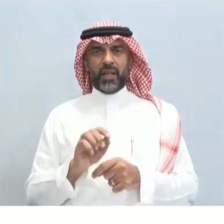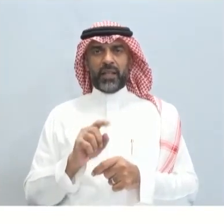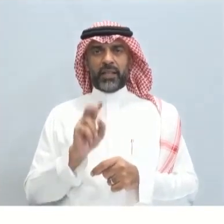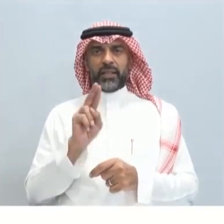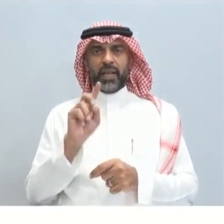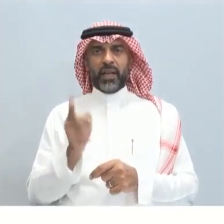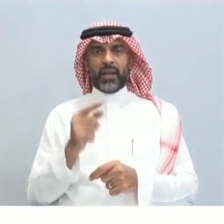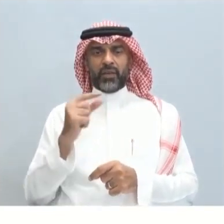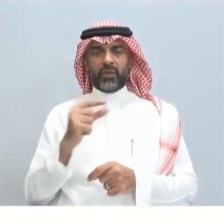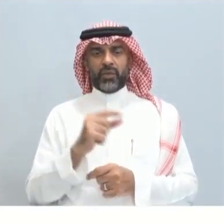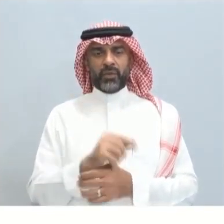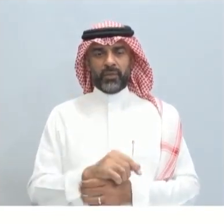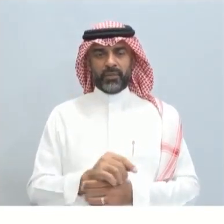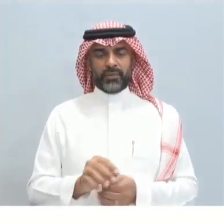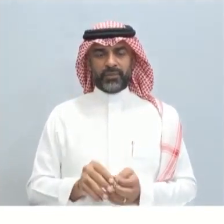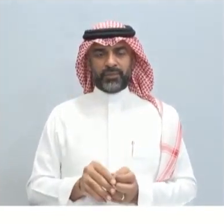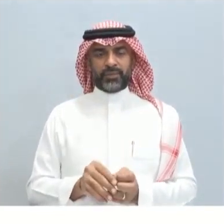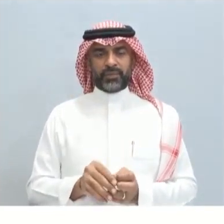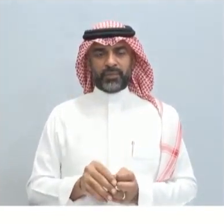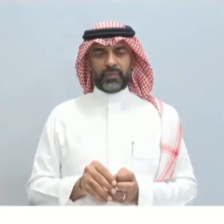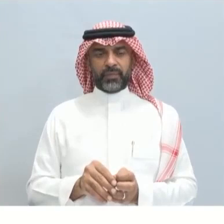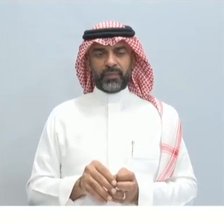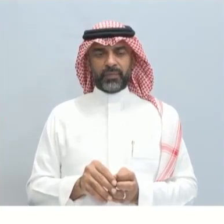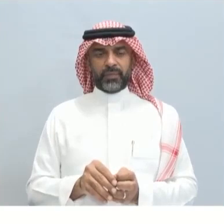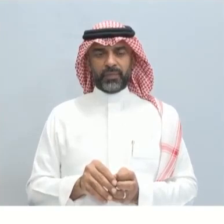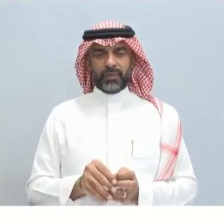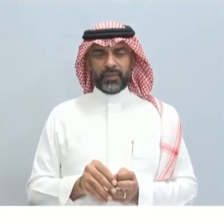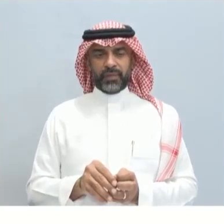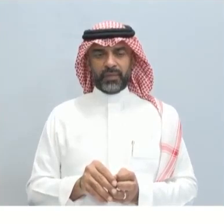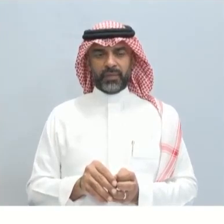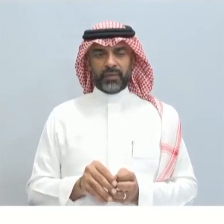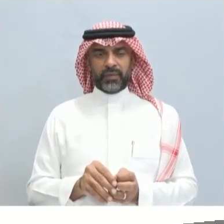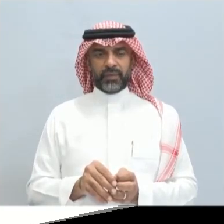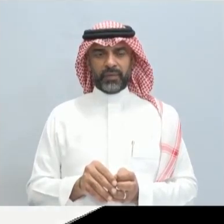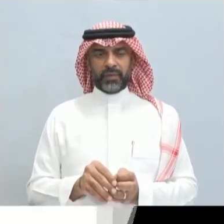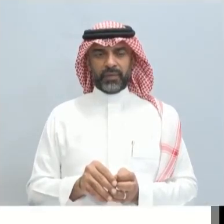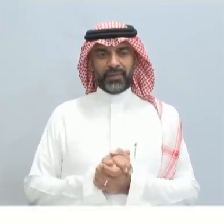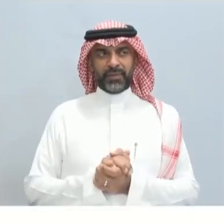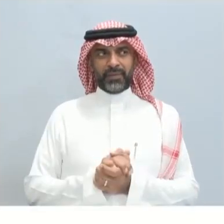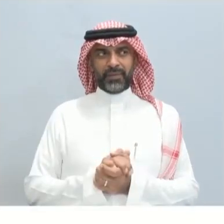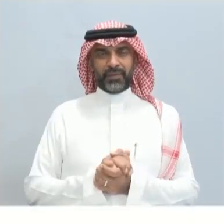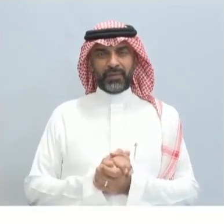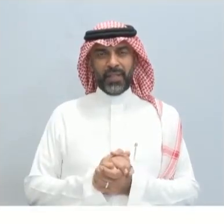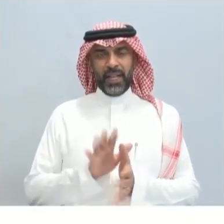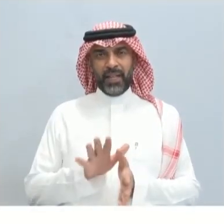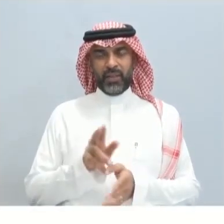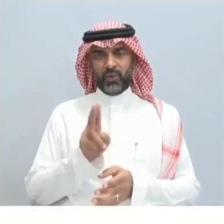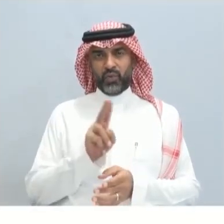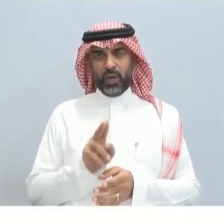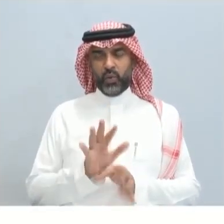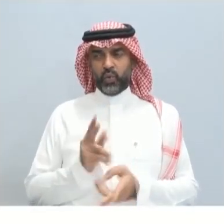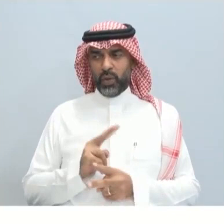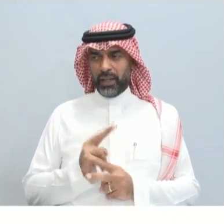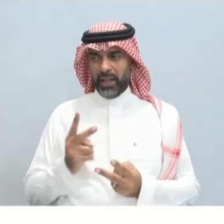ايضا ممكن نقول بان السرعه تساوي الطول الموجي في التردد اذا ما